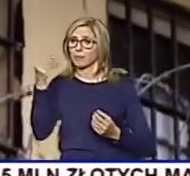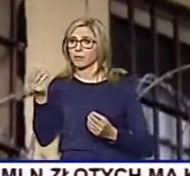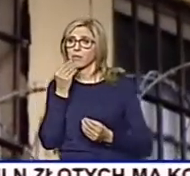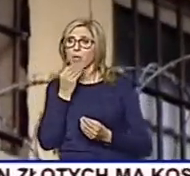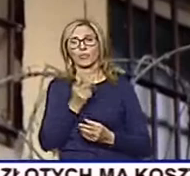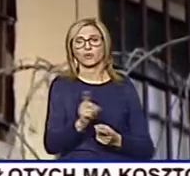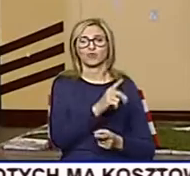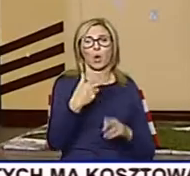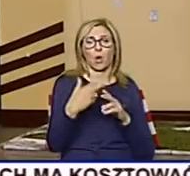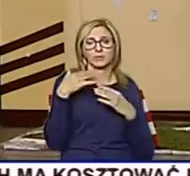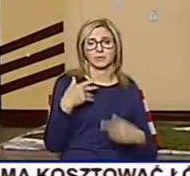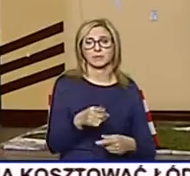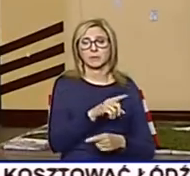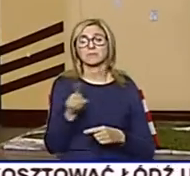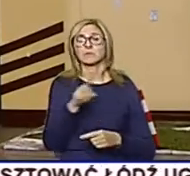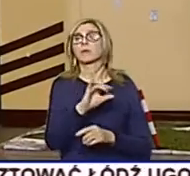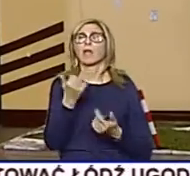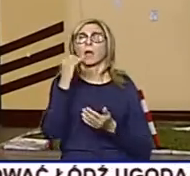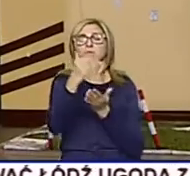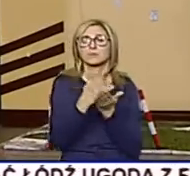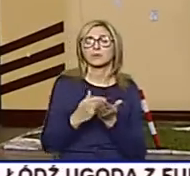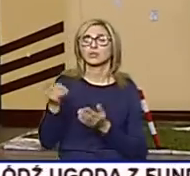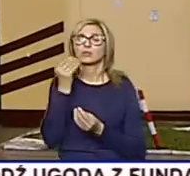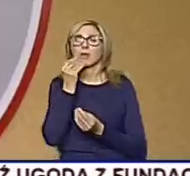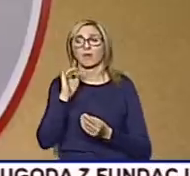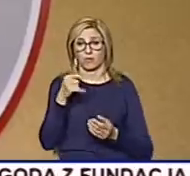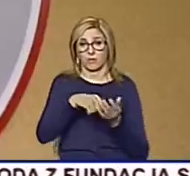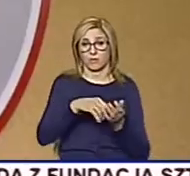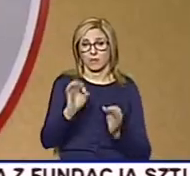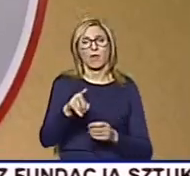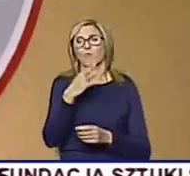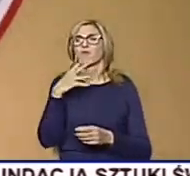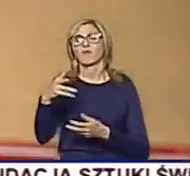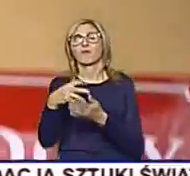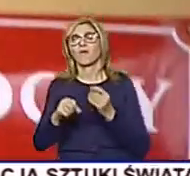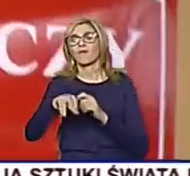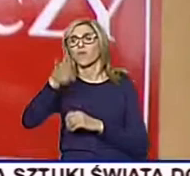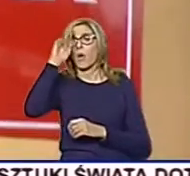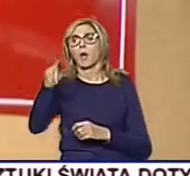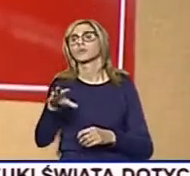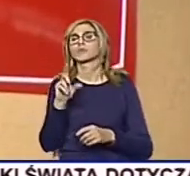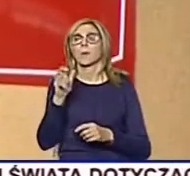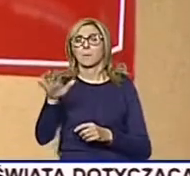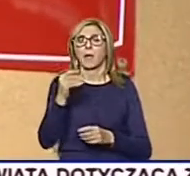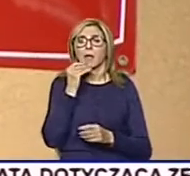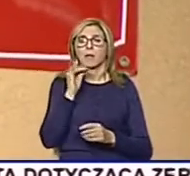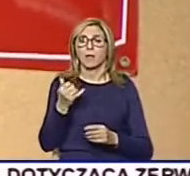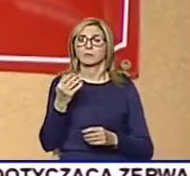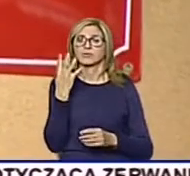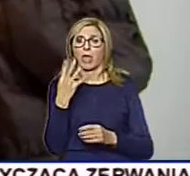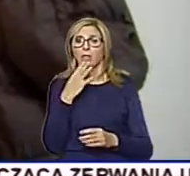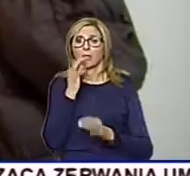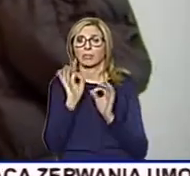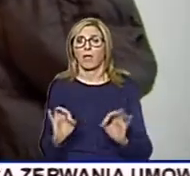od pacjentów? Ze stawek żywieniowych tak nie wynika. Tu w areszcie śledczym w Łodzi osadzeni mają do dyspozycji 4